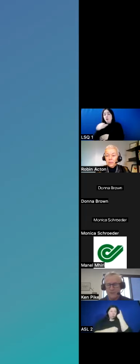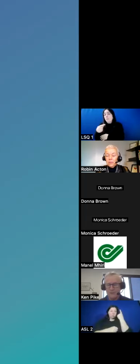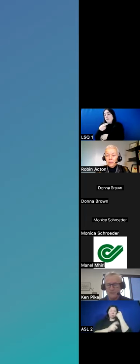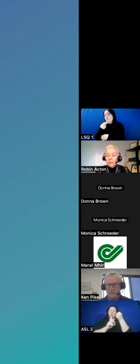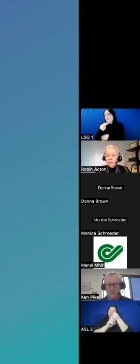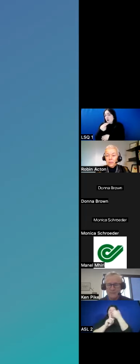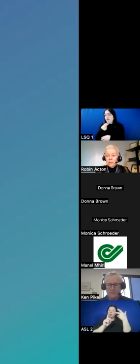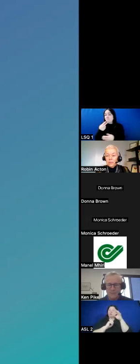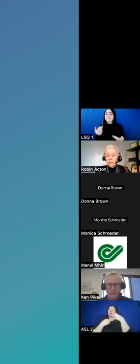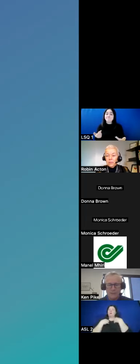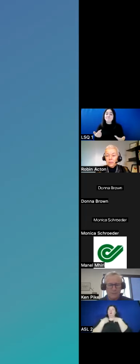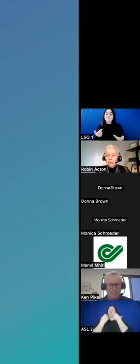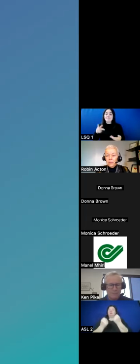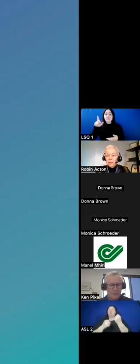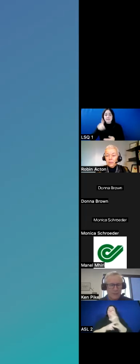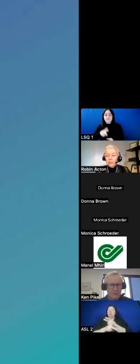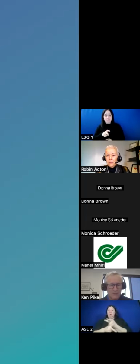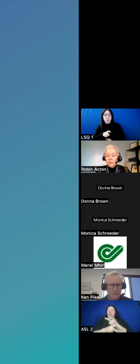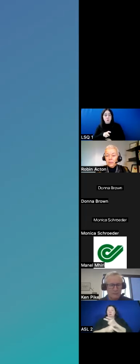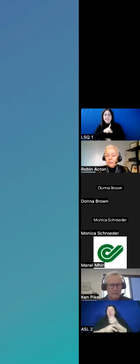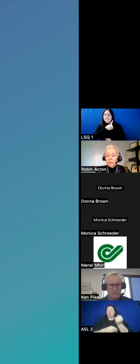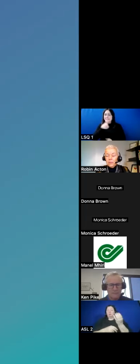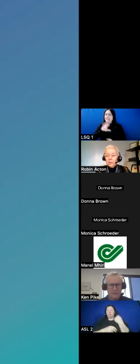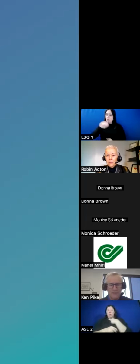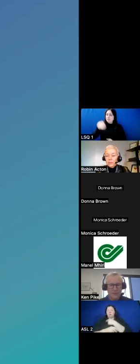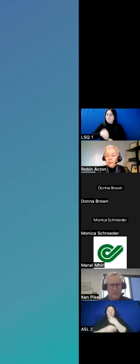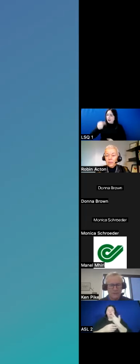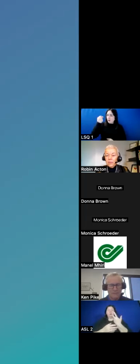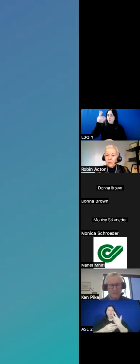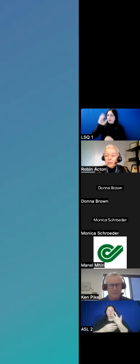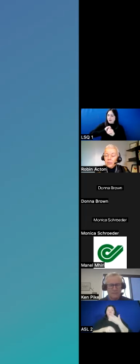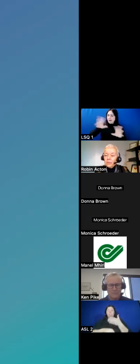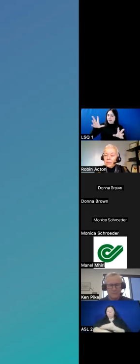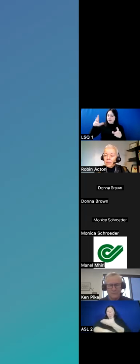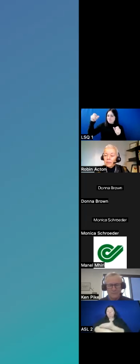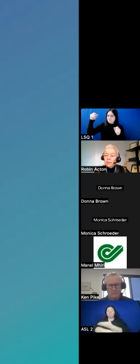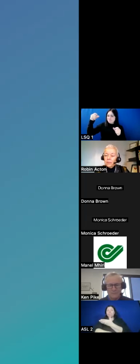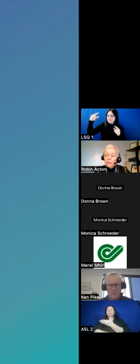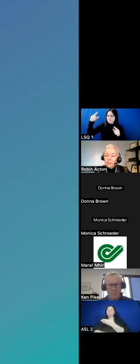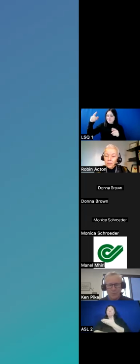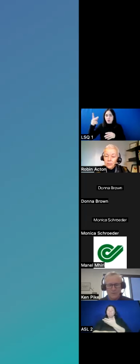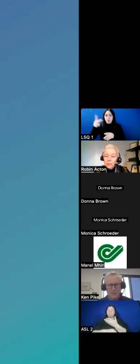pour qu'ils puissent être complètement compris dans le domaine des soins de santé.